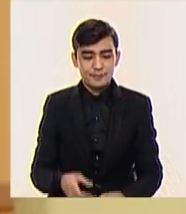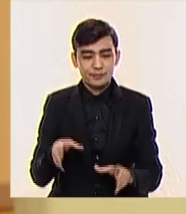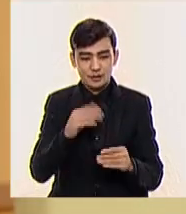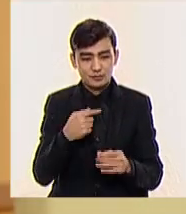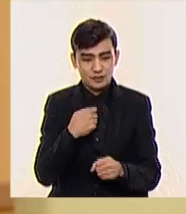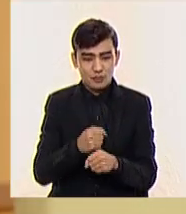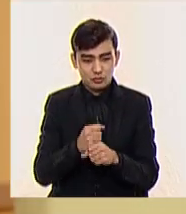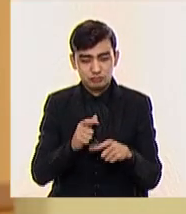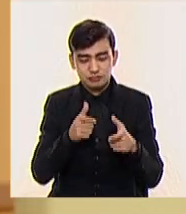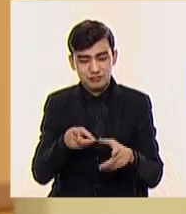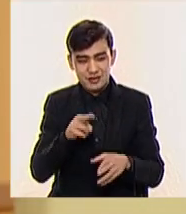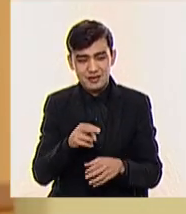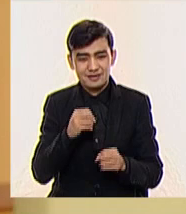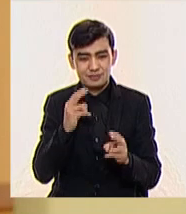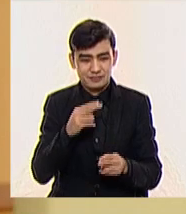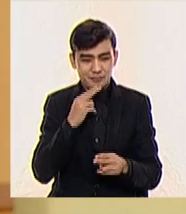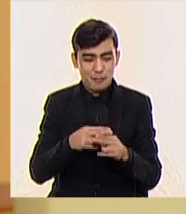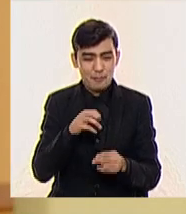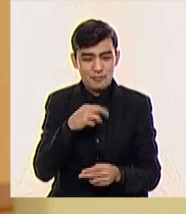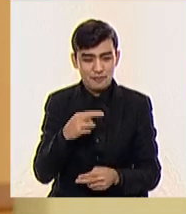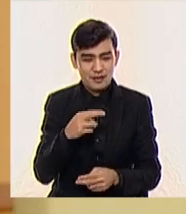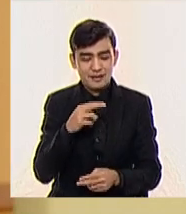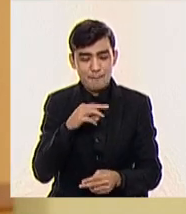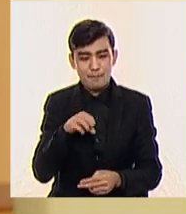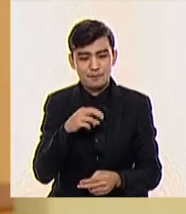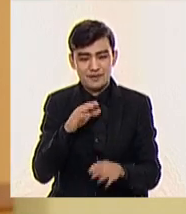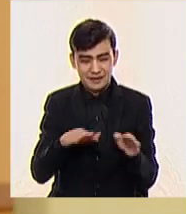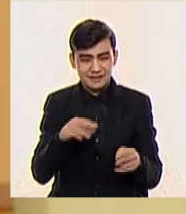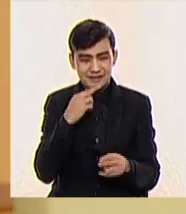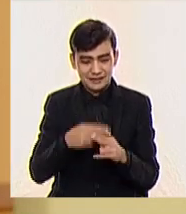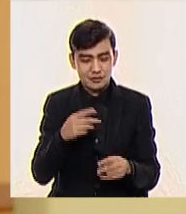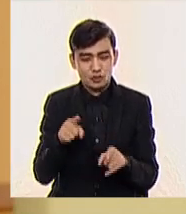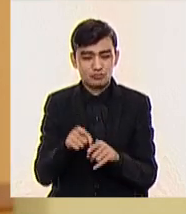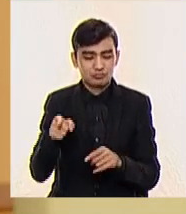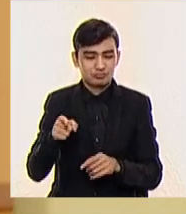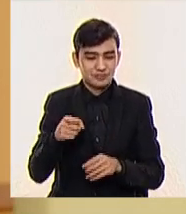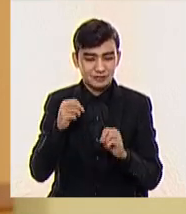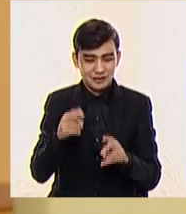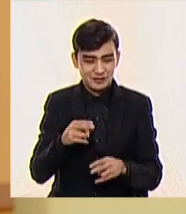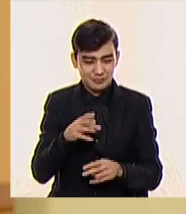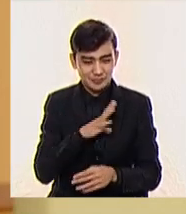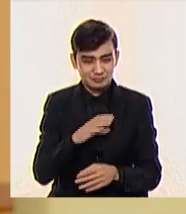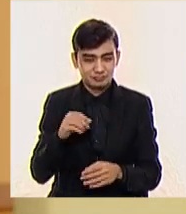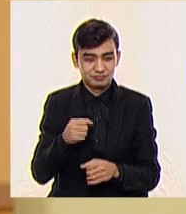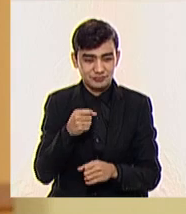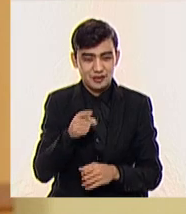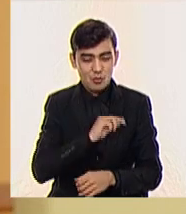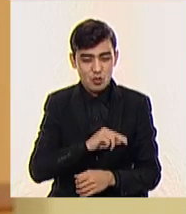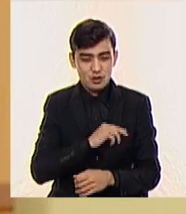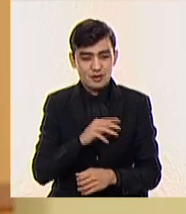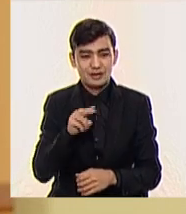приняли на работу диетическую сестру. Теперь наша диетическая сестра как бы согласована. Мы с